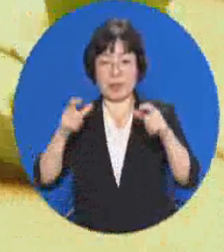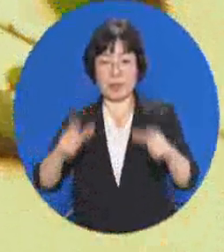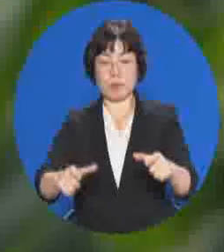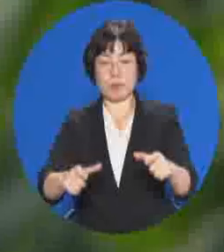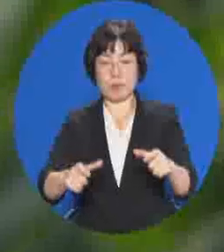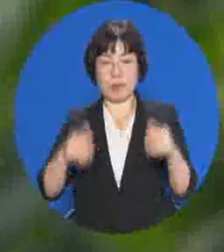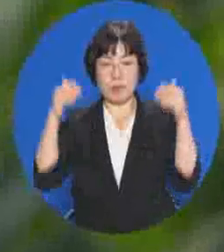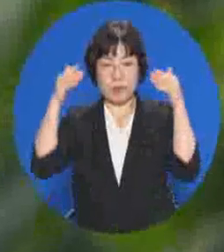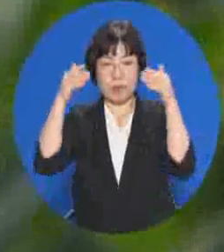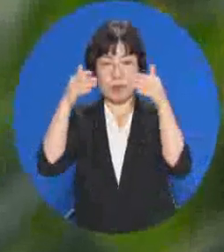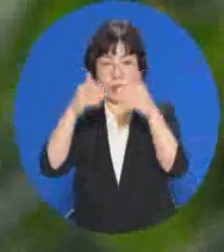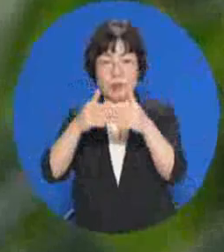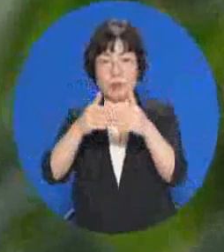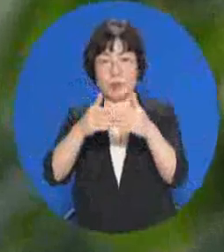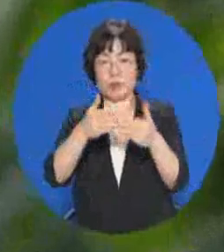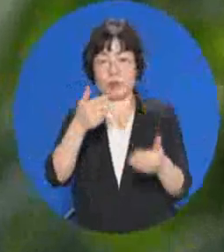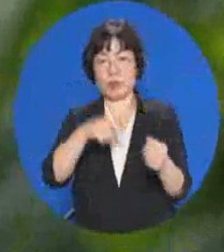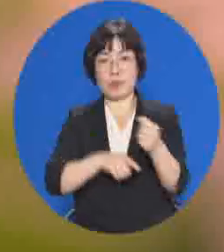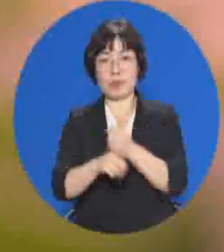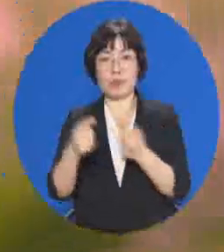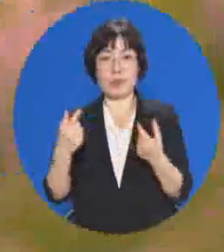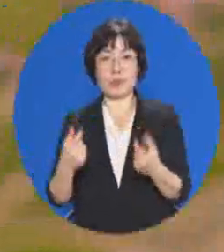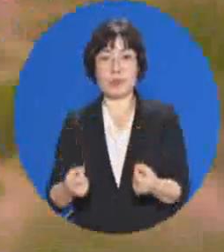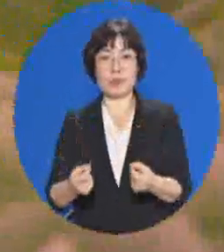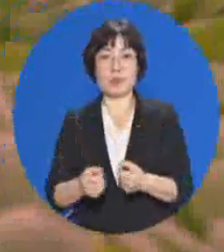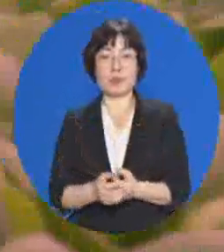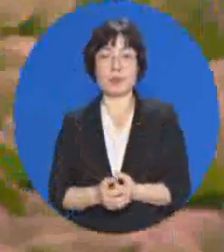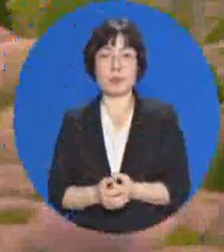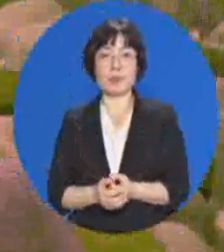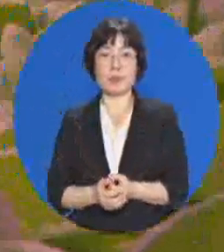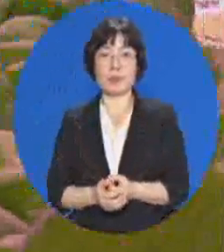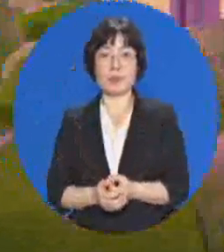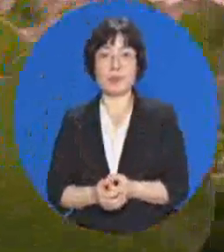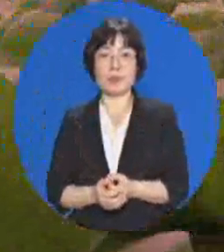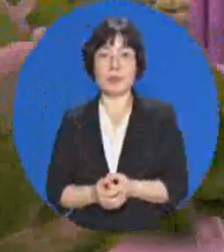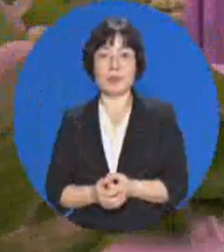스마트팜에 주목해야 하는 이유입니다. MBC 뉴스 김야원입니다.